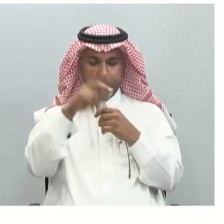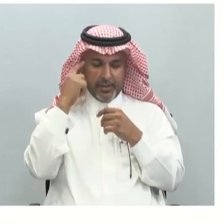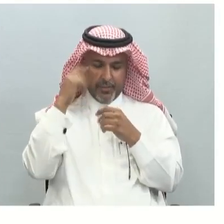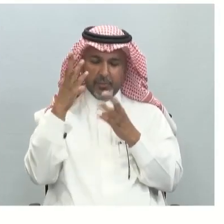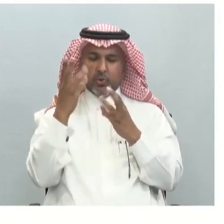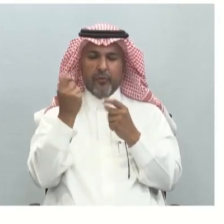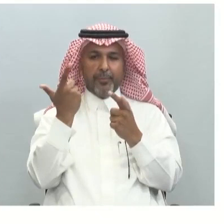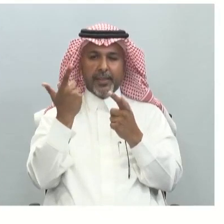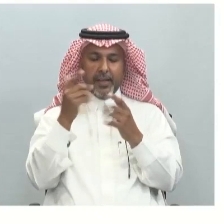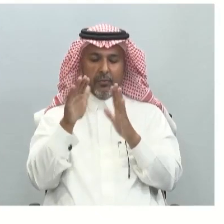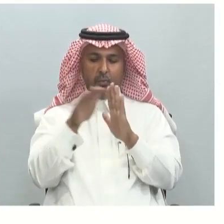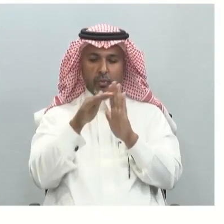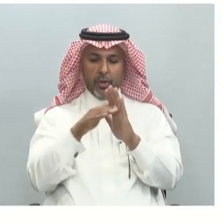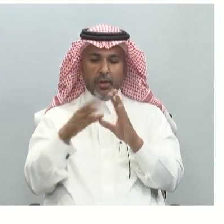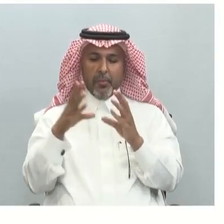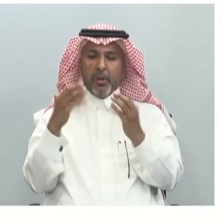الجديده والمستعمله